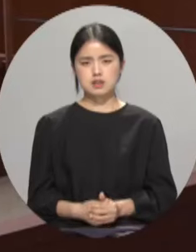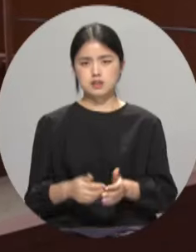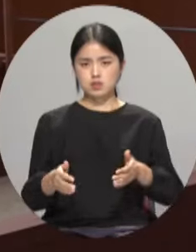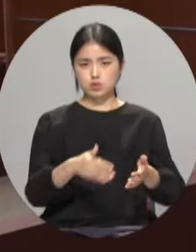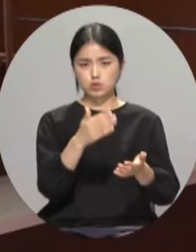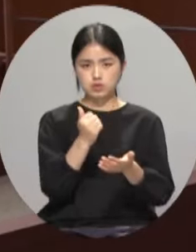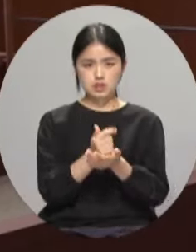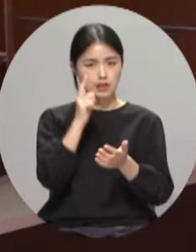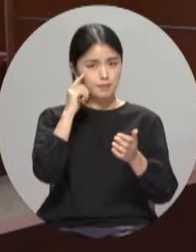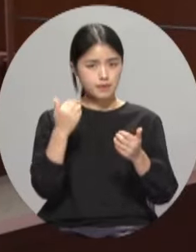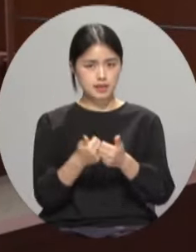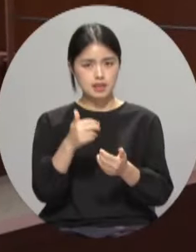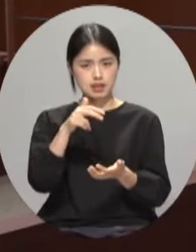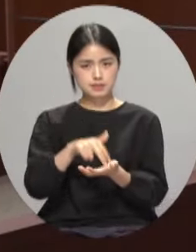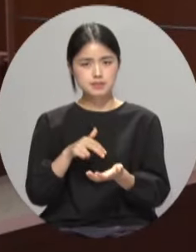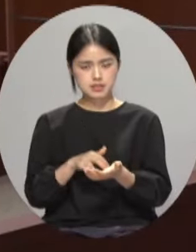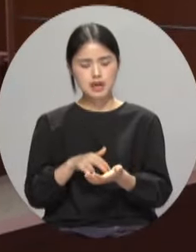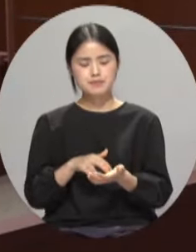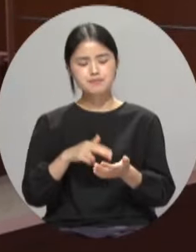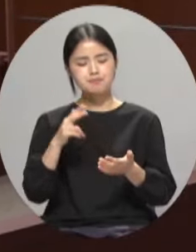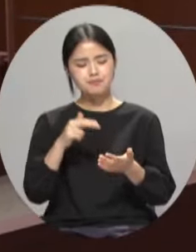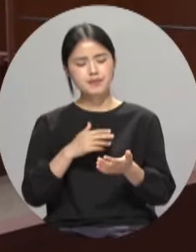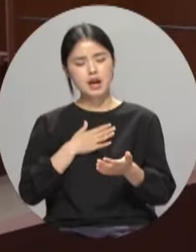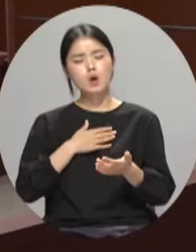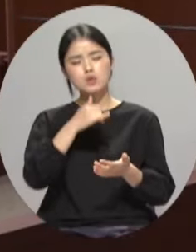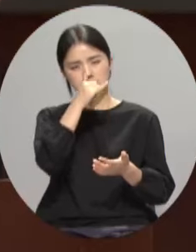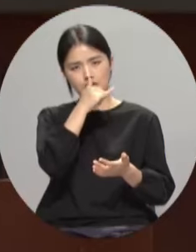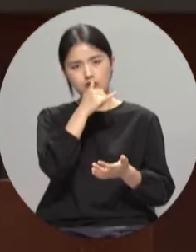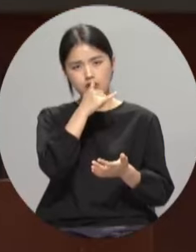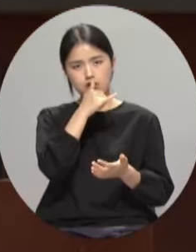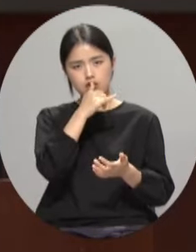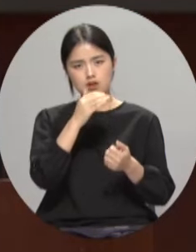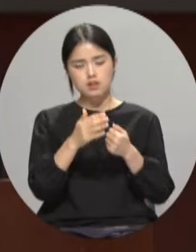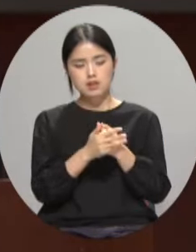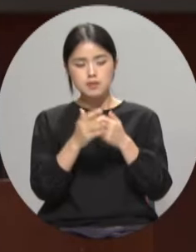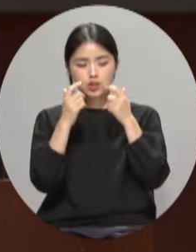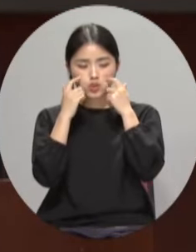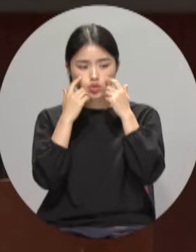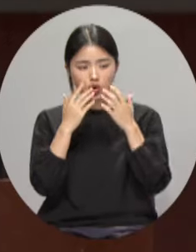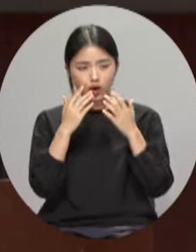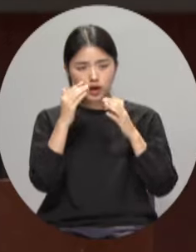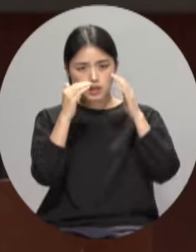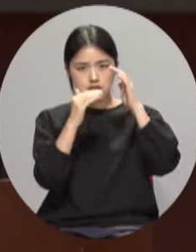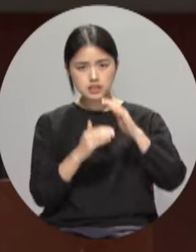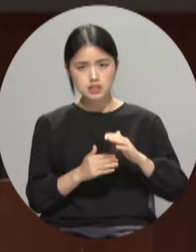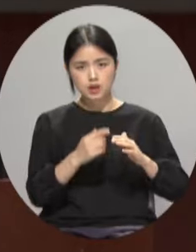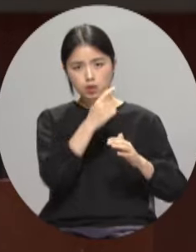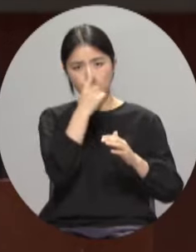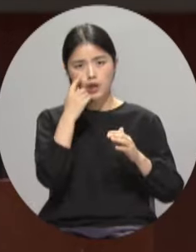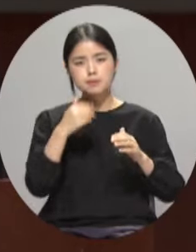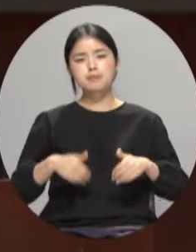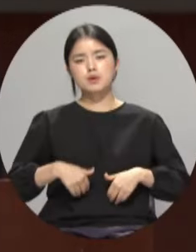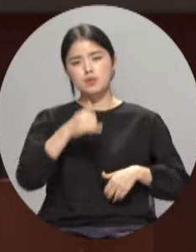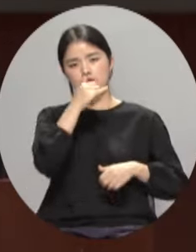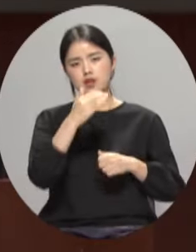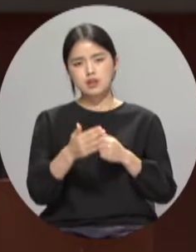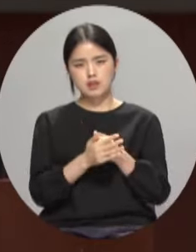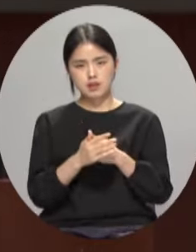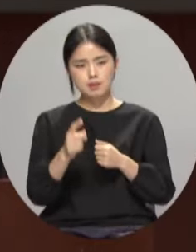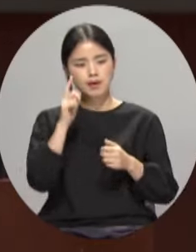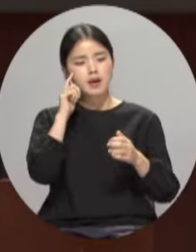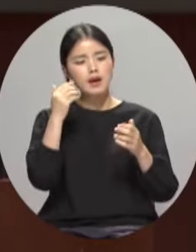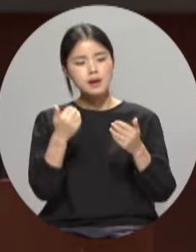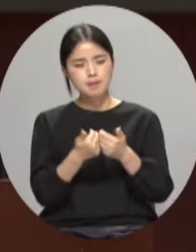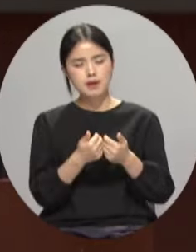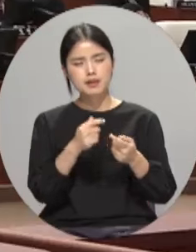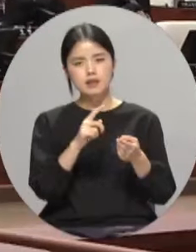지사는 반대 측의 입장을 신중히 검토하고 있다면서도 정확한 사실관계를 따질 필요가 있다며 에둘러 반대 측의